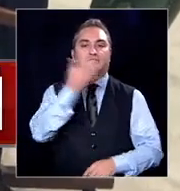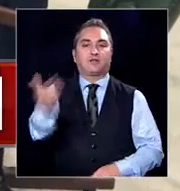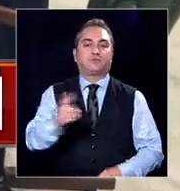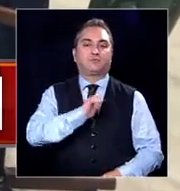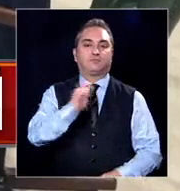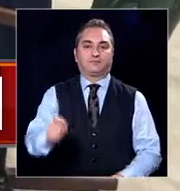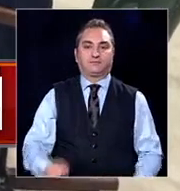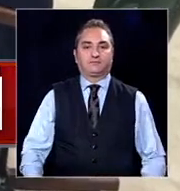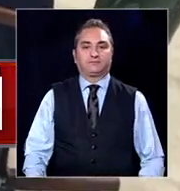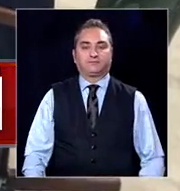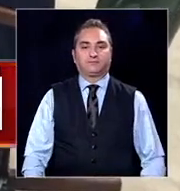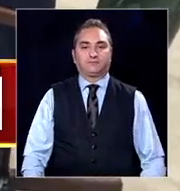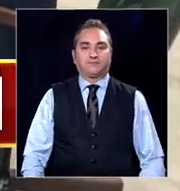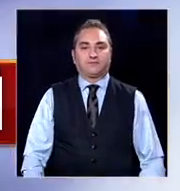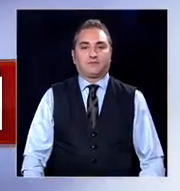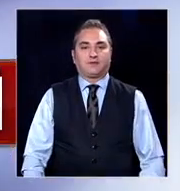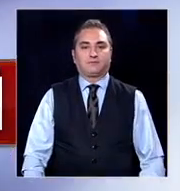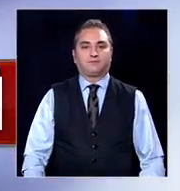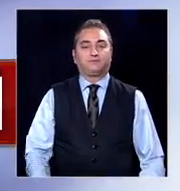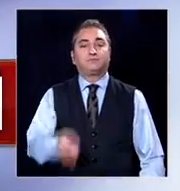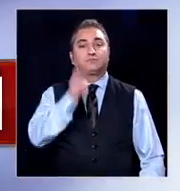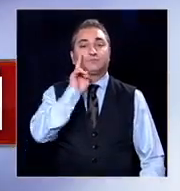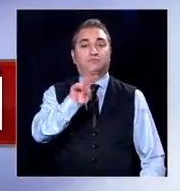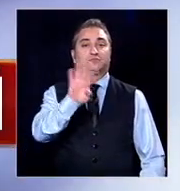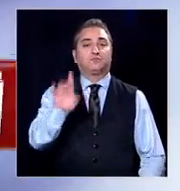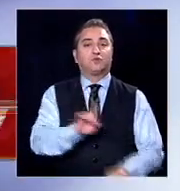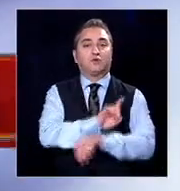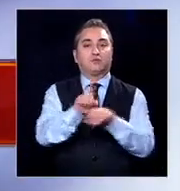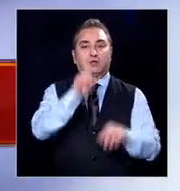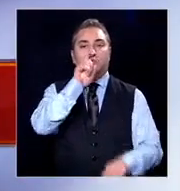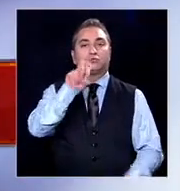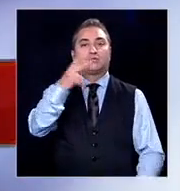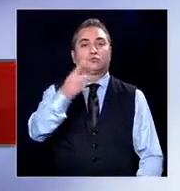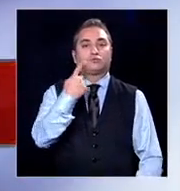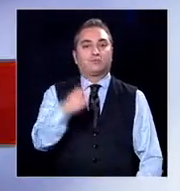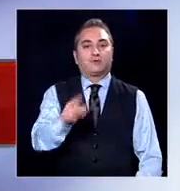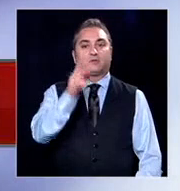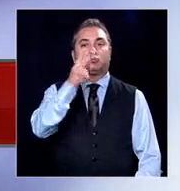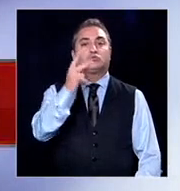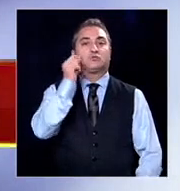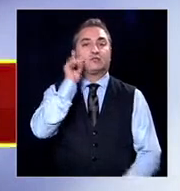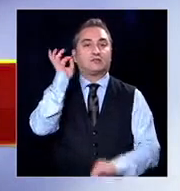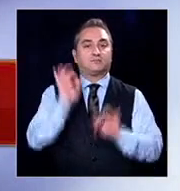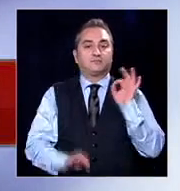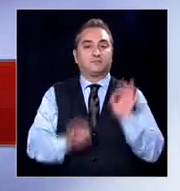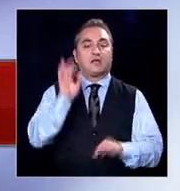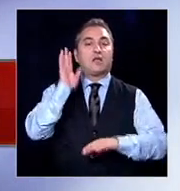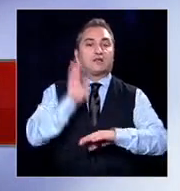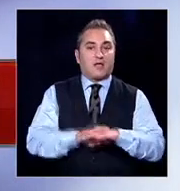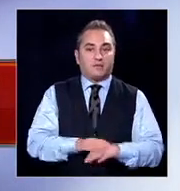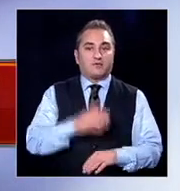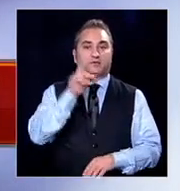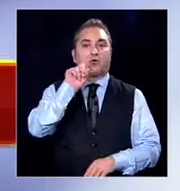gün boş yatak sayımız giderek artıyor. Son 24 saatte 183.003 kişiye daha COVID-19 testi yapıldı.